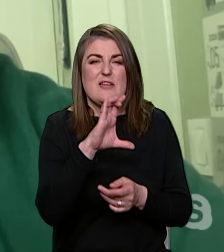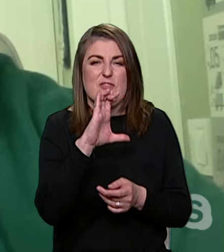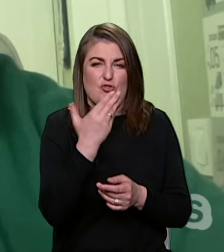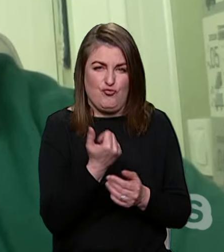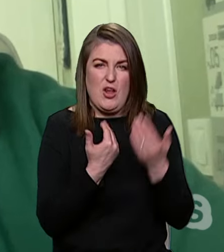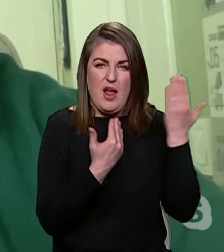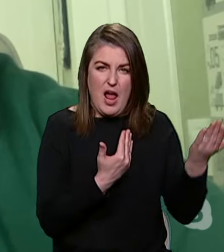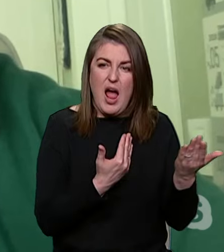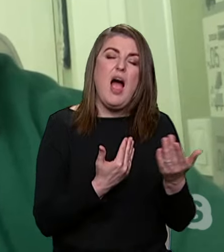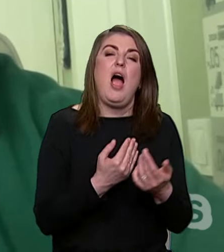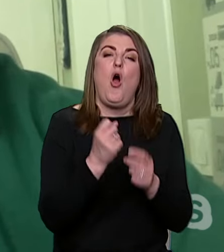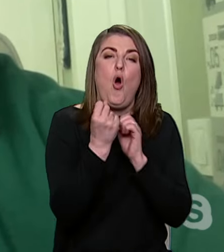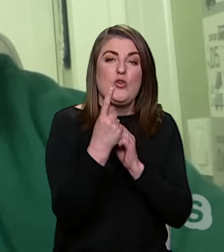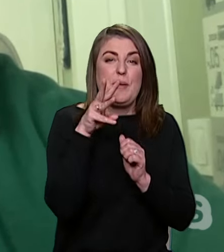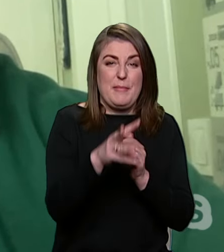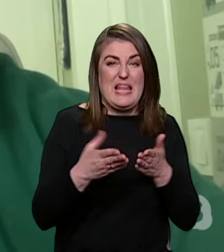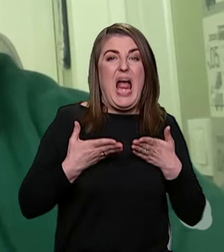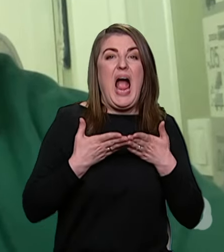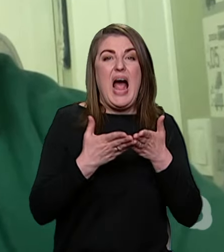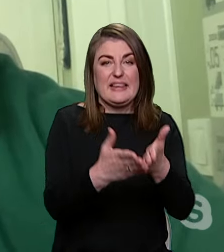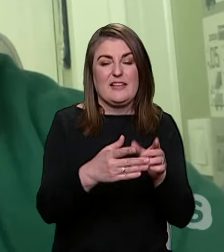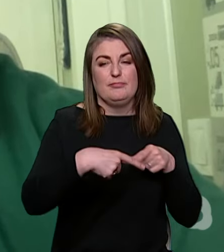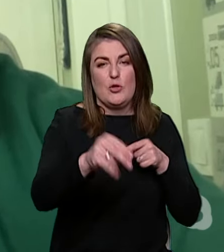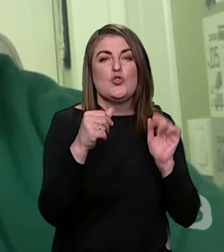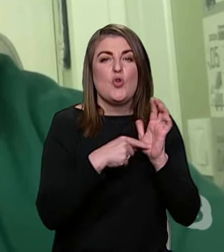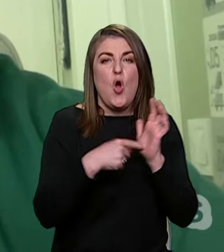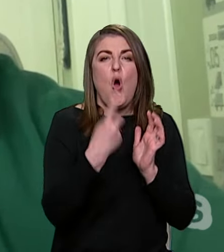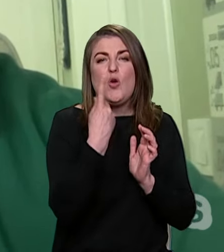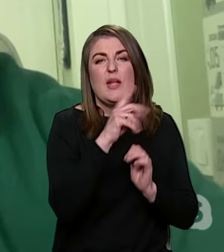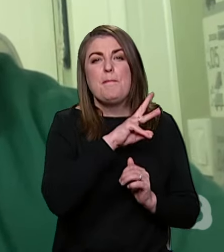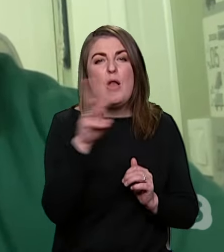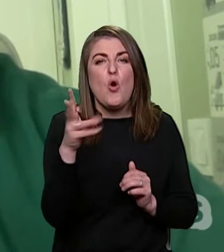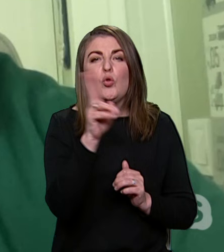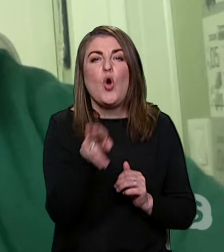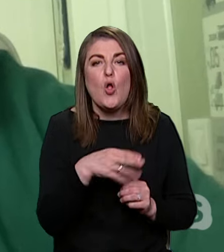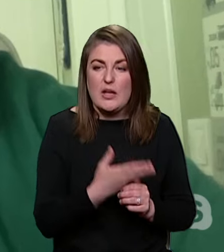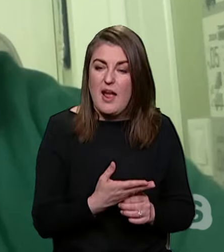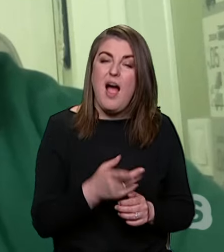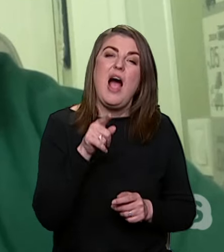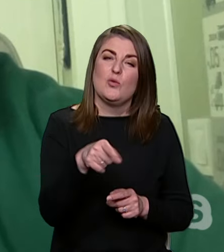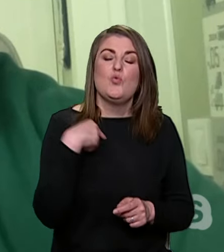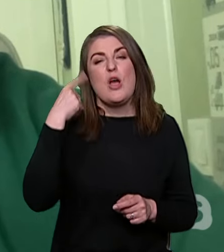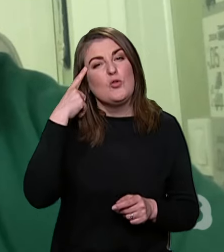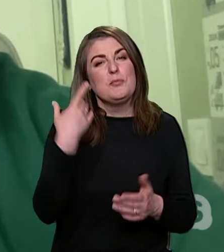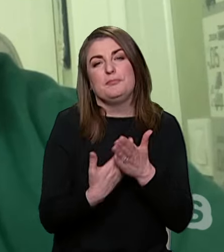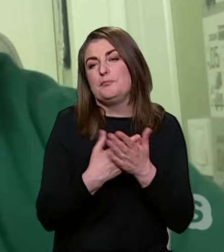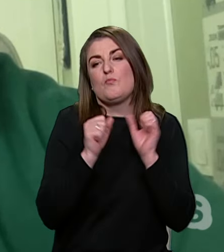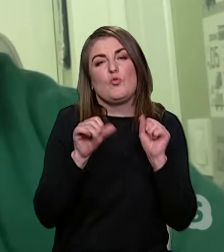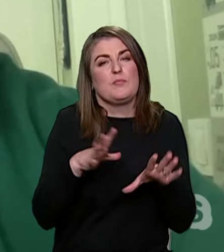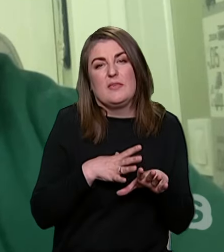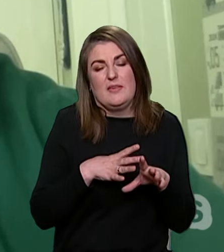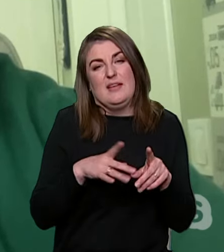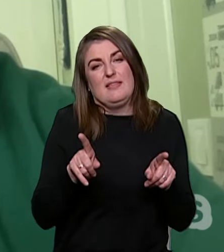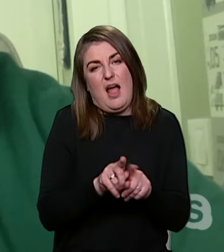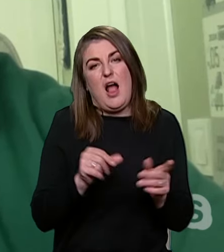Америки. 11-метровий катер, він коштує 1 мільйон доларів. Тут, я думаю, десь, можливо, такі